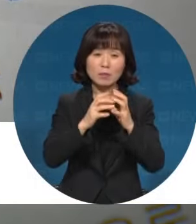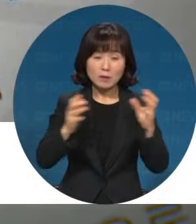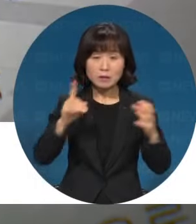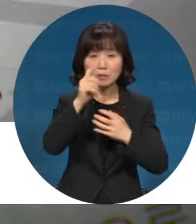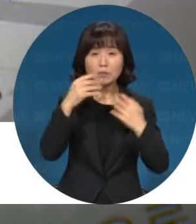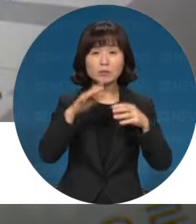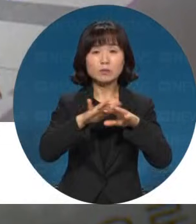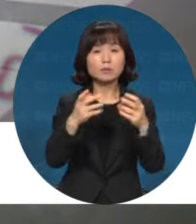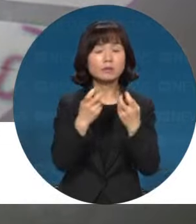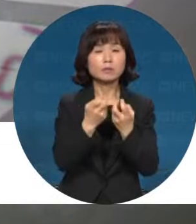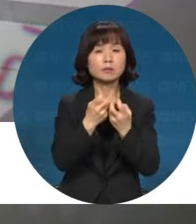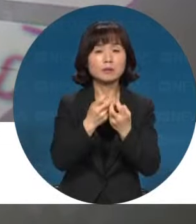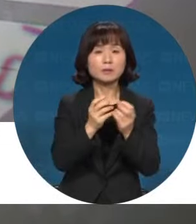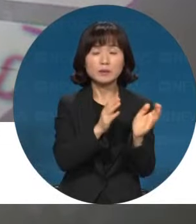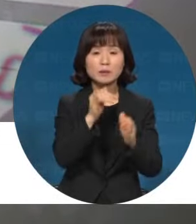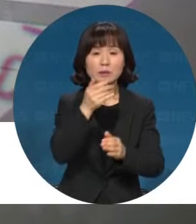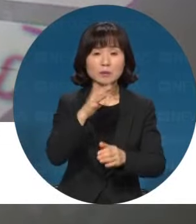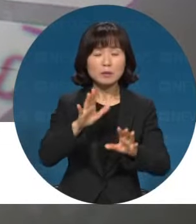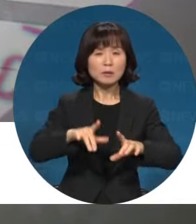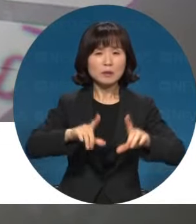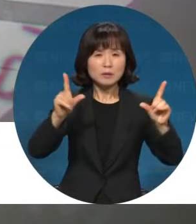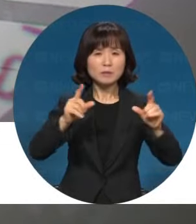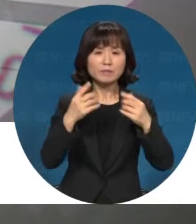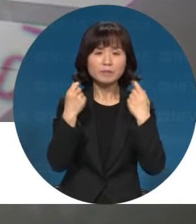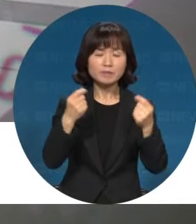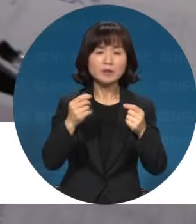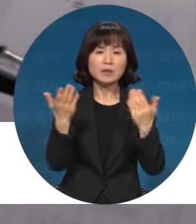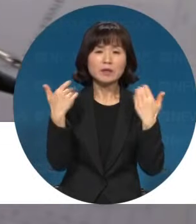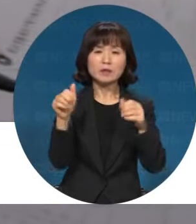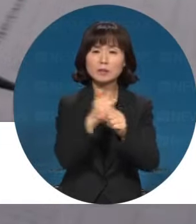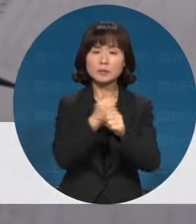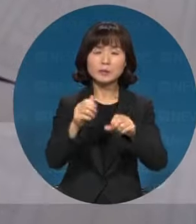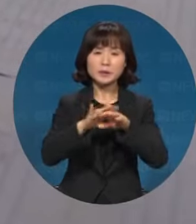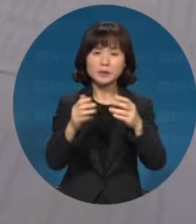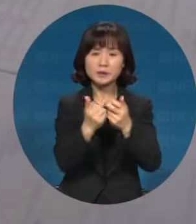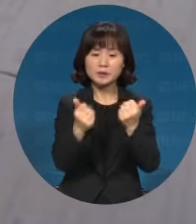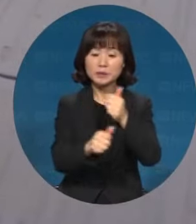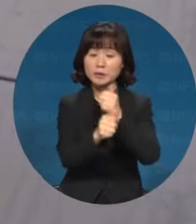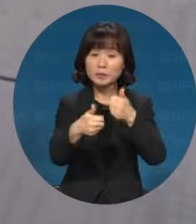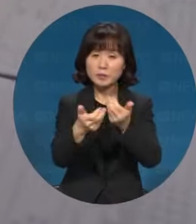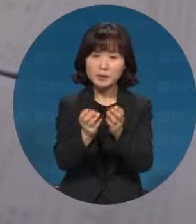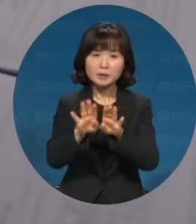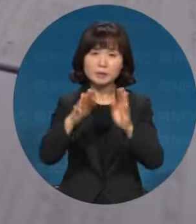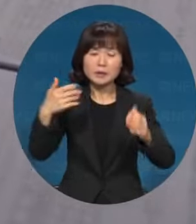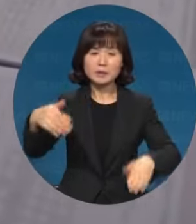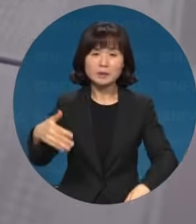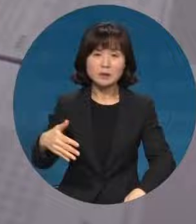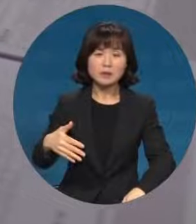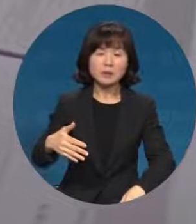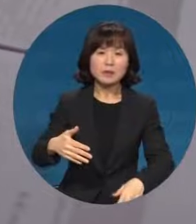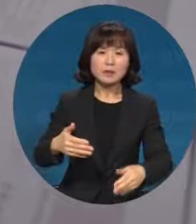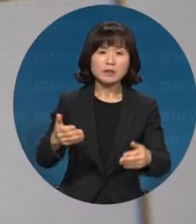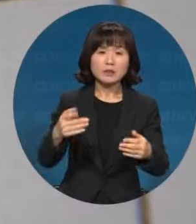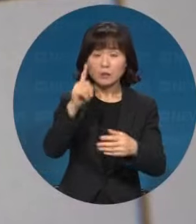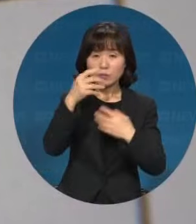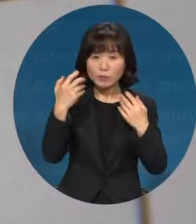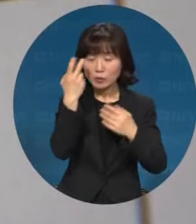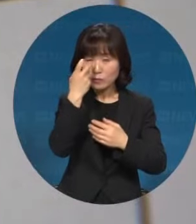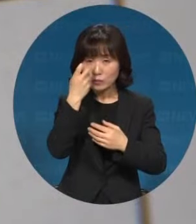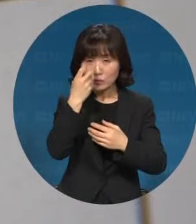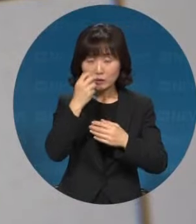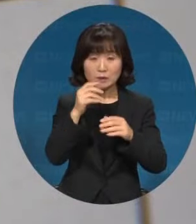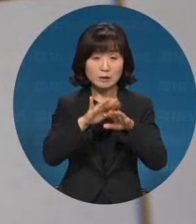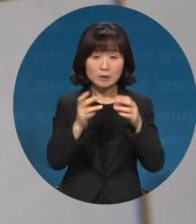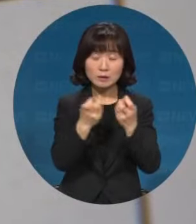있지만 올해 역시 학폭 대책인 열리지 않고 있습니다. 학폭 생기부 기재장 등 정부가 검토하는 대책에 대해